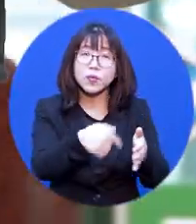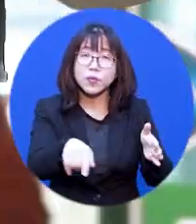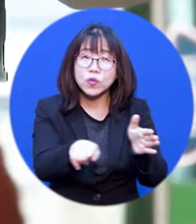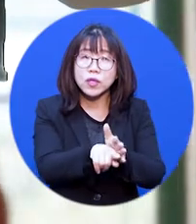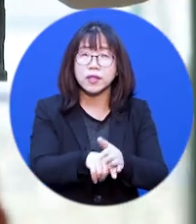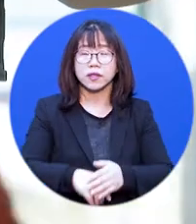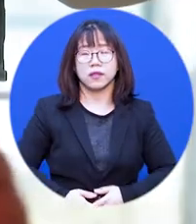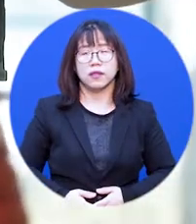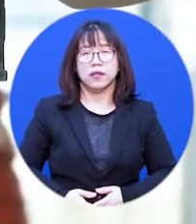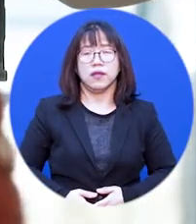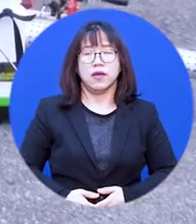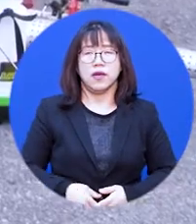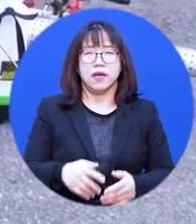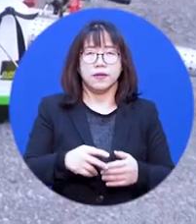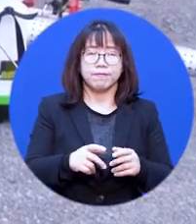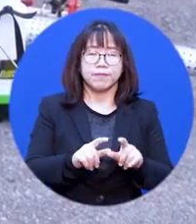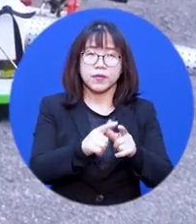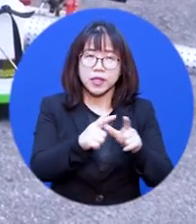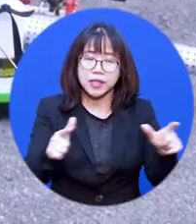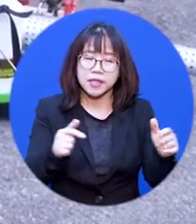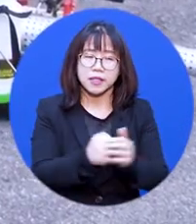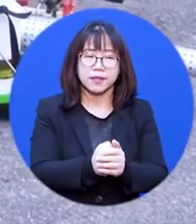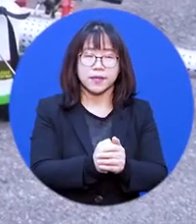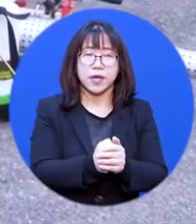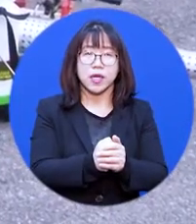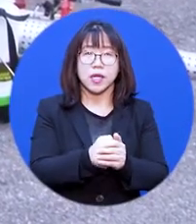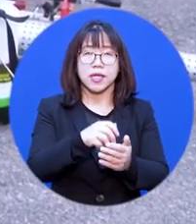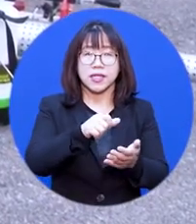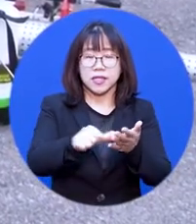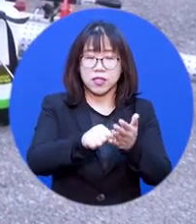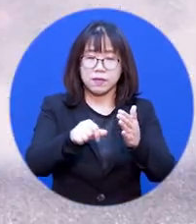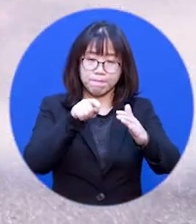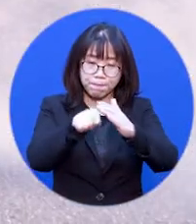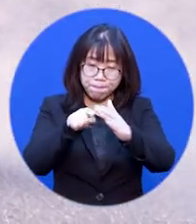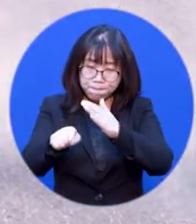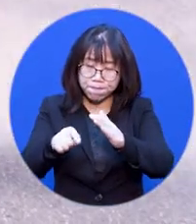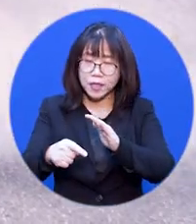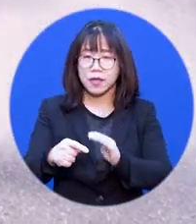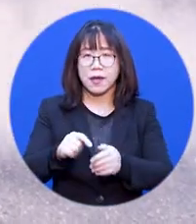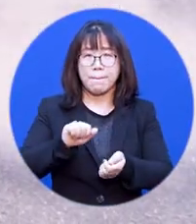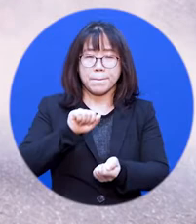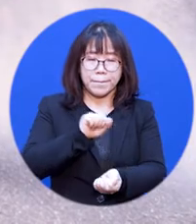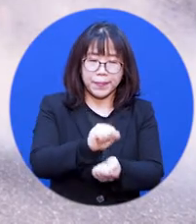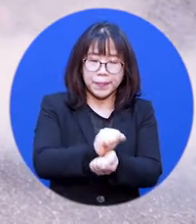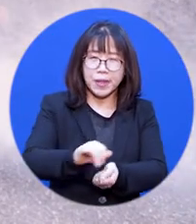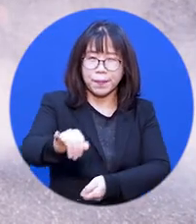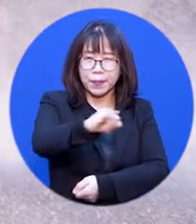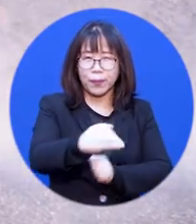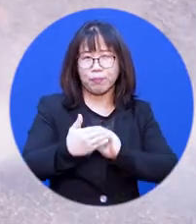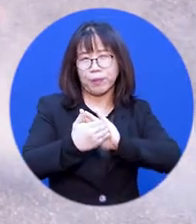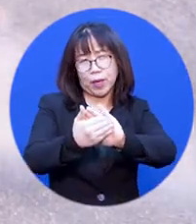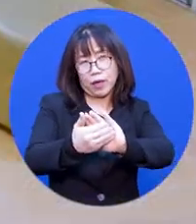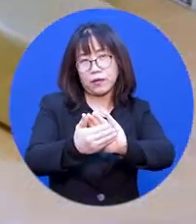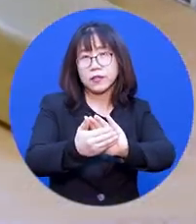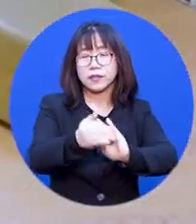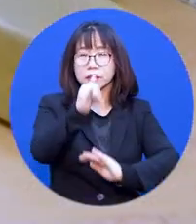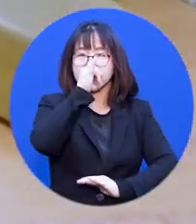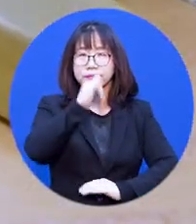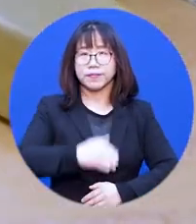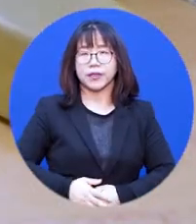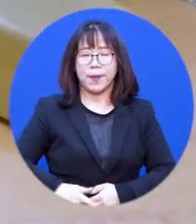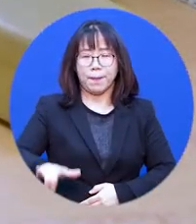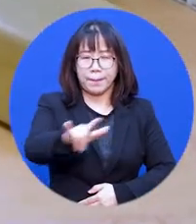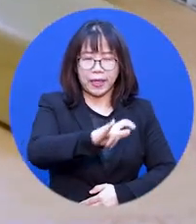강서구는 취약계층을 위한 감염병 예방관리를 강화하고 다중이용시설과 취약시설을 방문해 집중 방역을